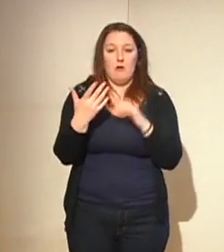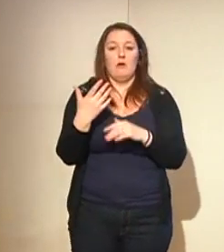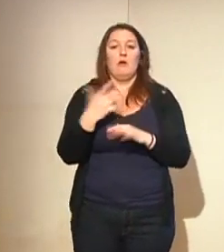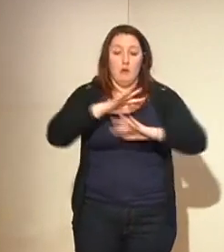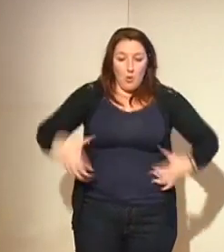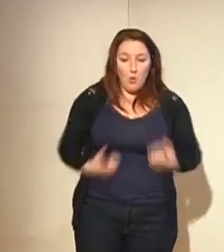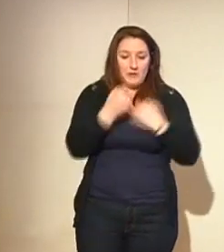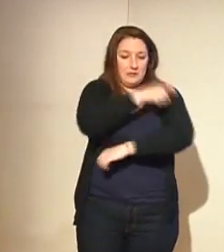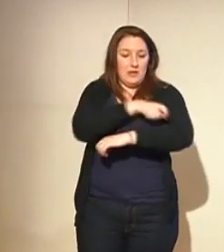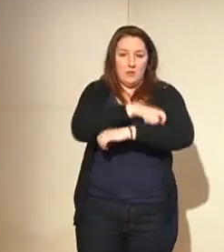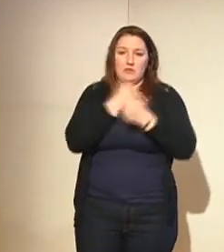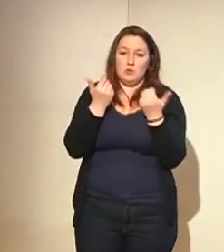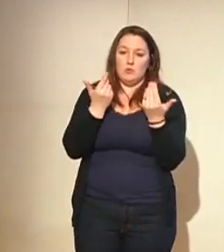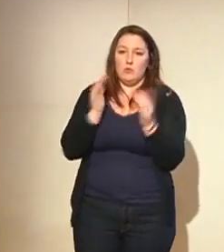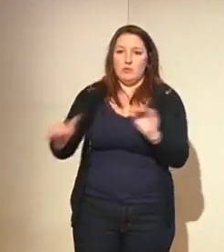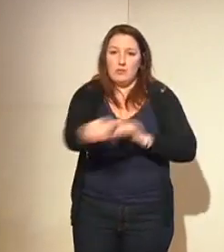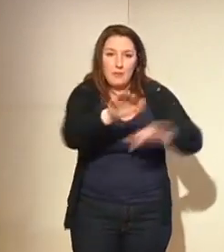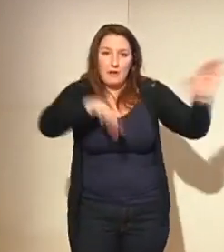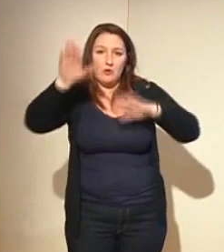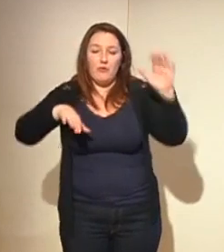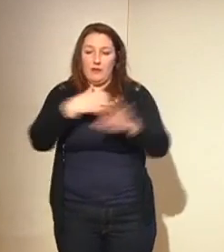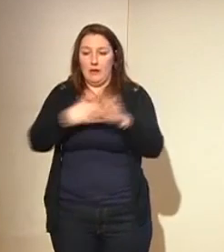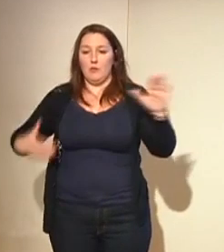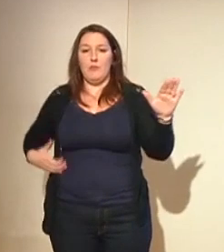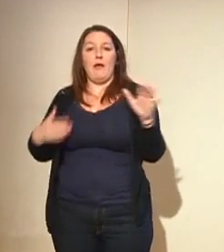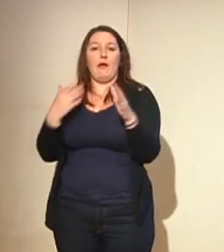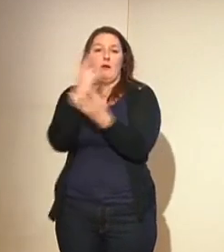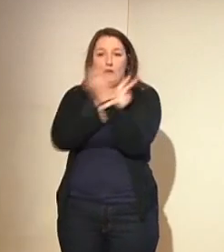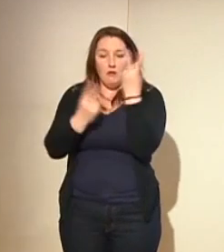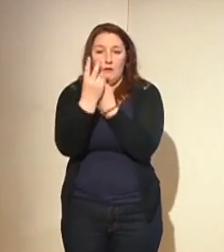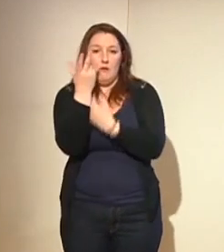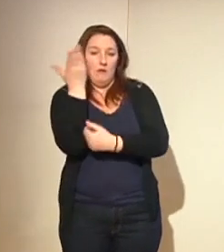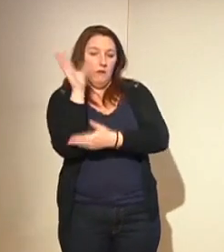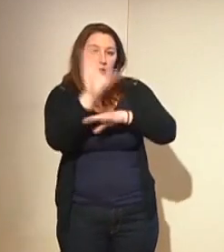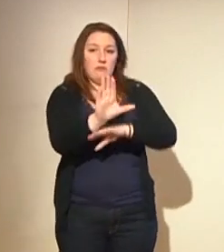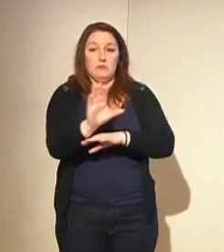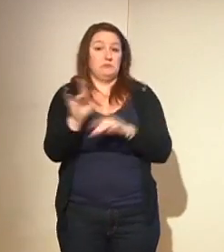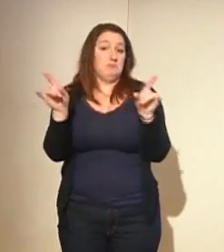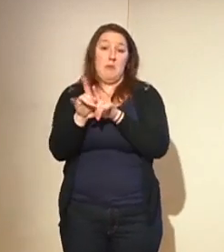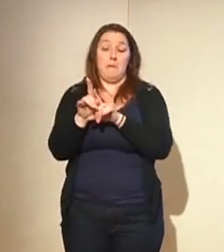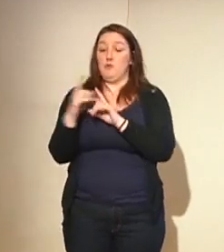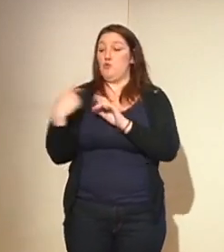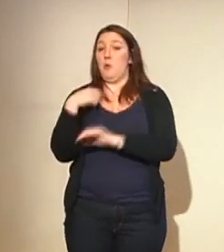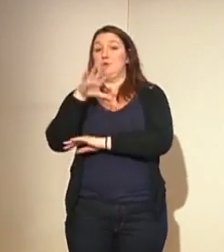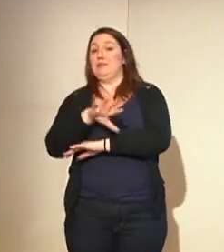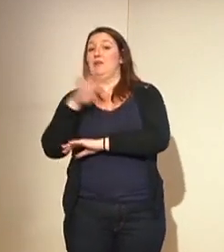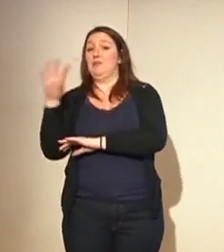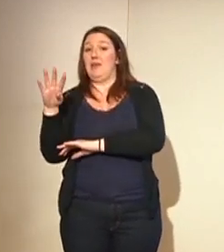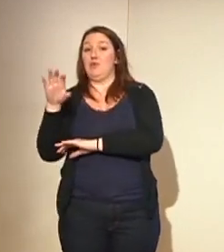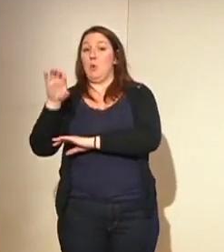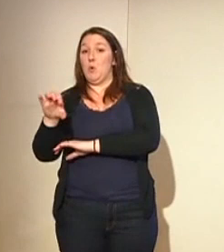compétence de la commission d'appel d'offre et du représentant du maire à sa présidence demeure celle que prévue par la délibération numéro